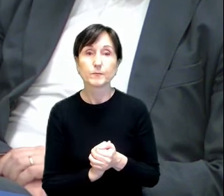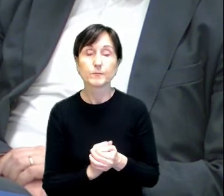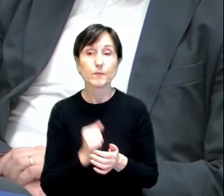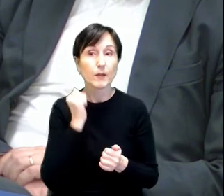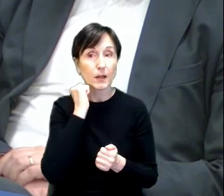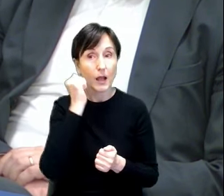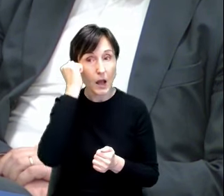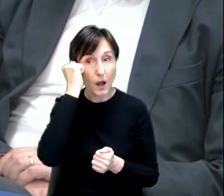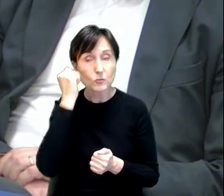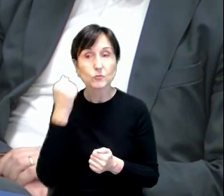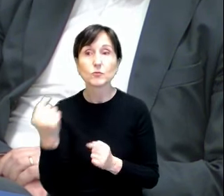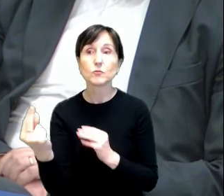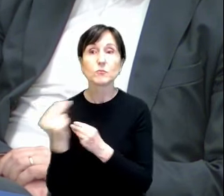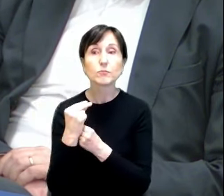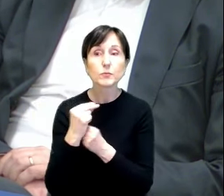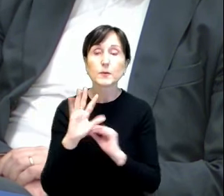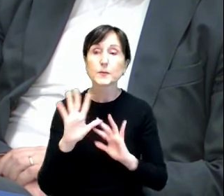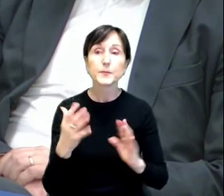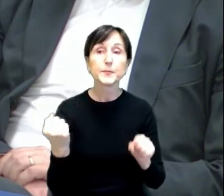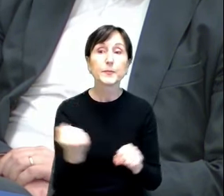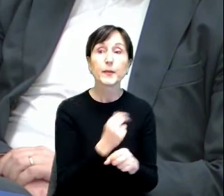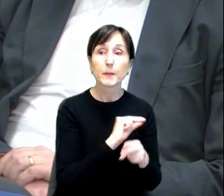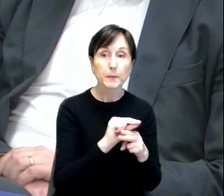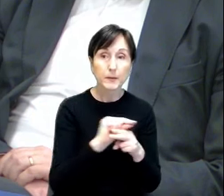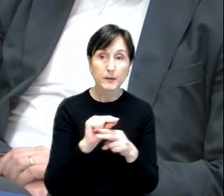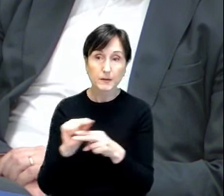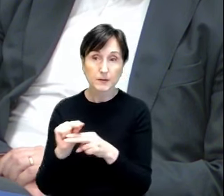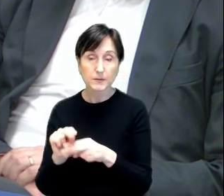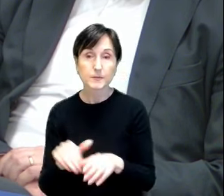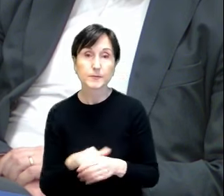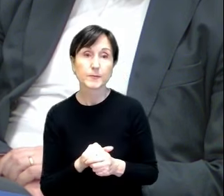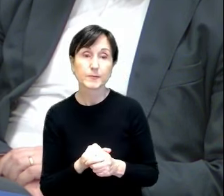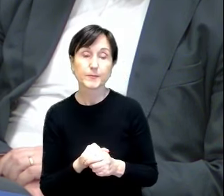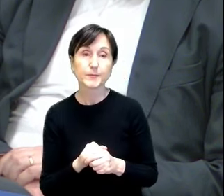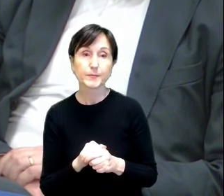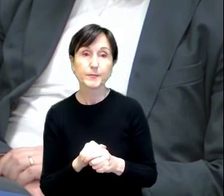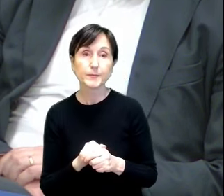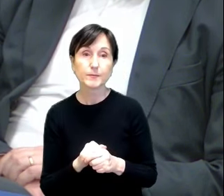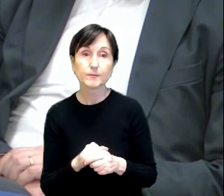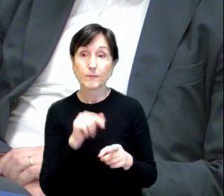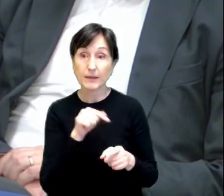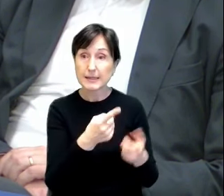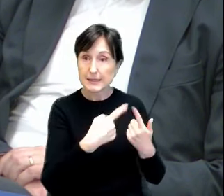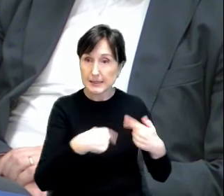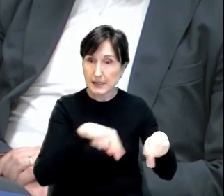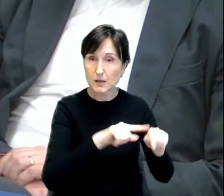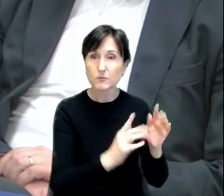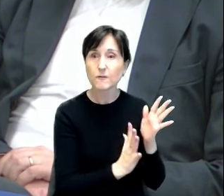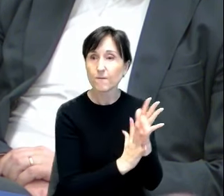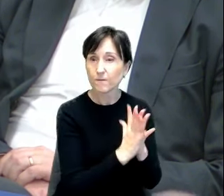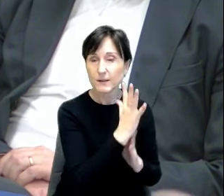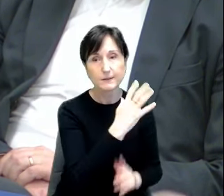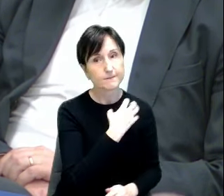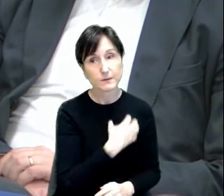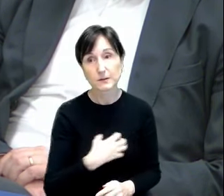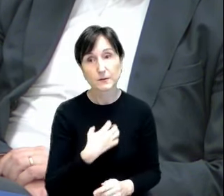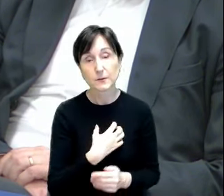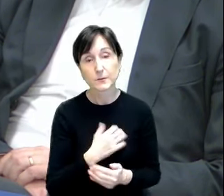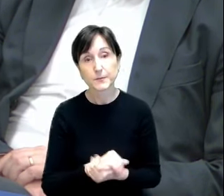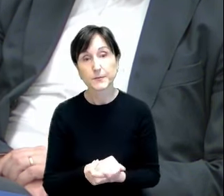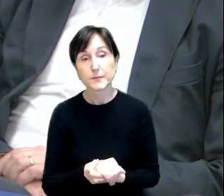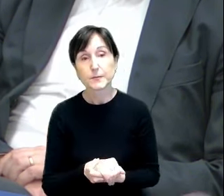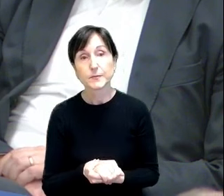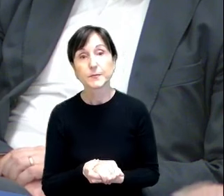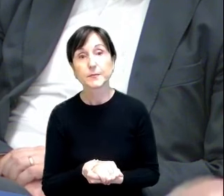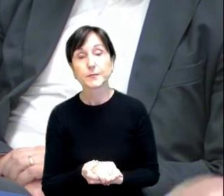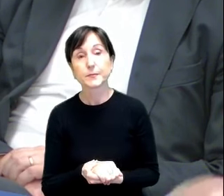pataisyti mums ta tema ir tos to viso sektoriaus vystymas yra be galo svarbus ir dar noriu paminėti kad esam